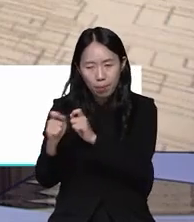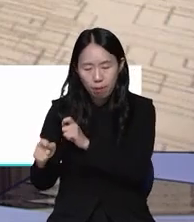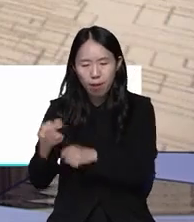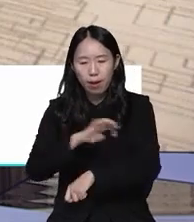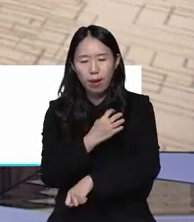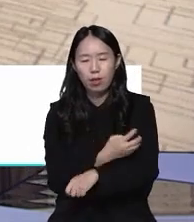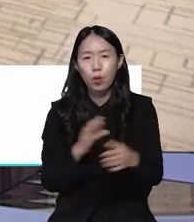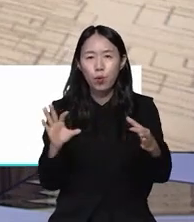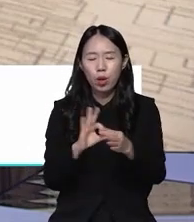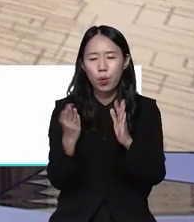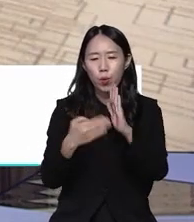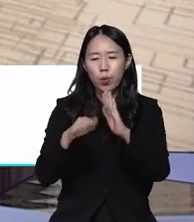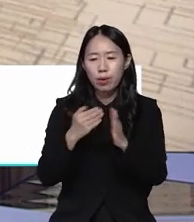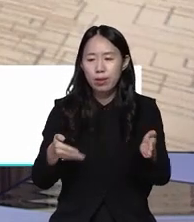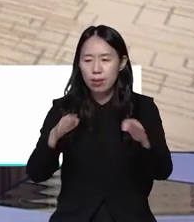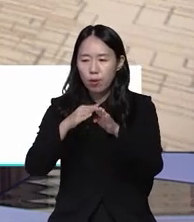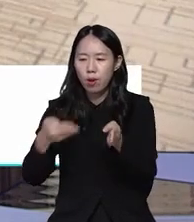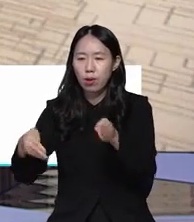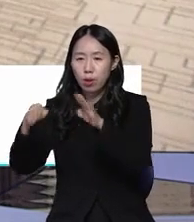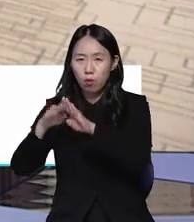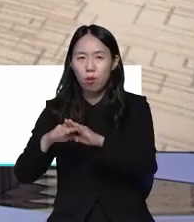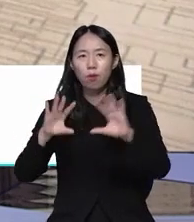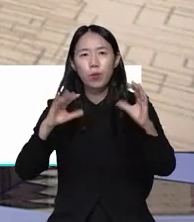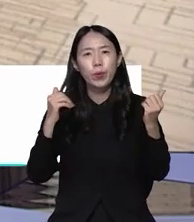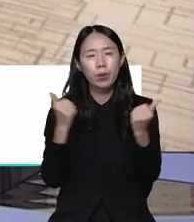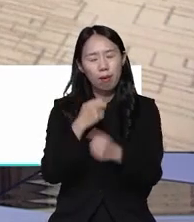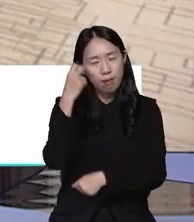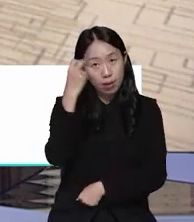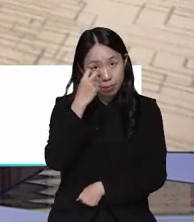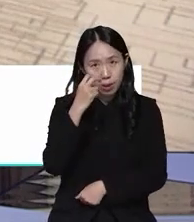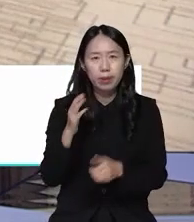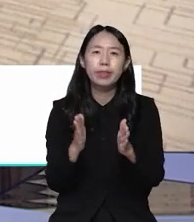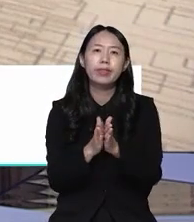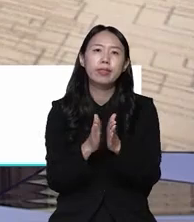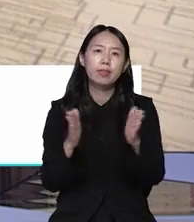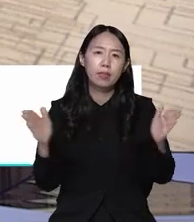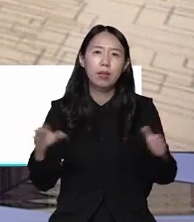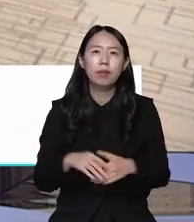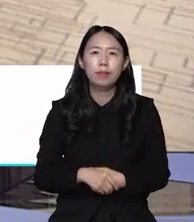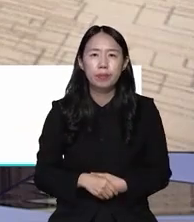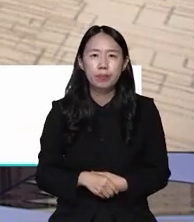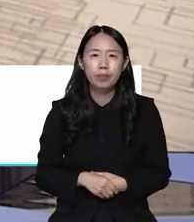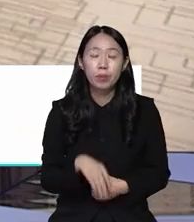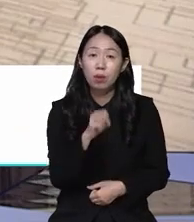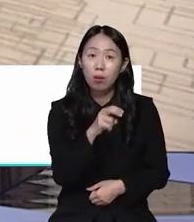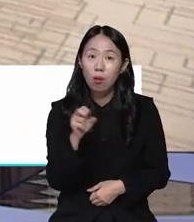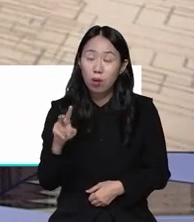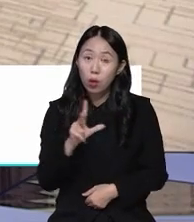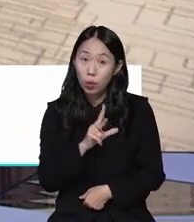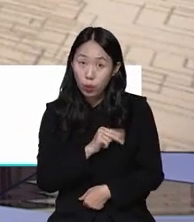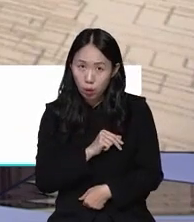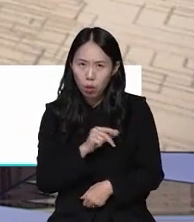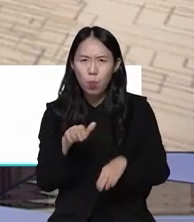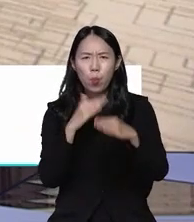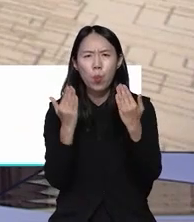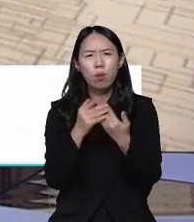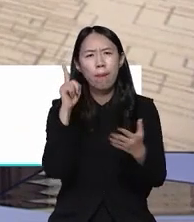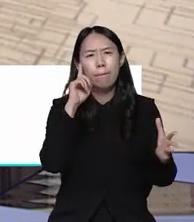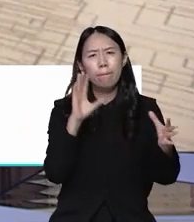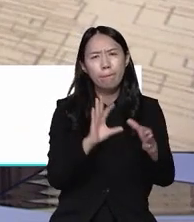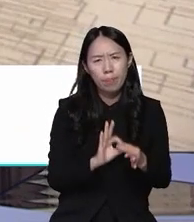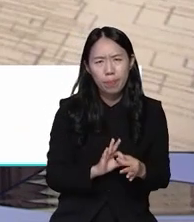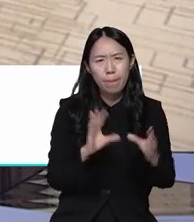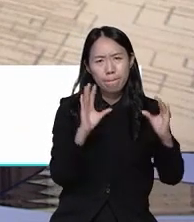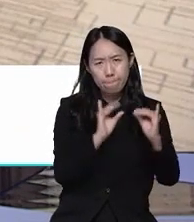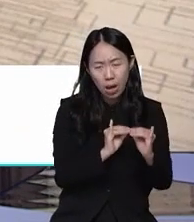관련 16개 공공기관에 대한 국회 국정감사가 열렸습니다. 이 자리에서 여야 국회의원들은 입을 모아